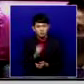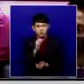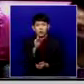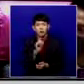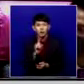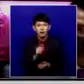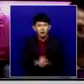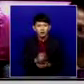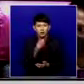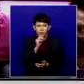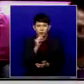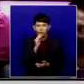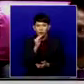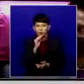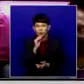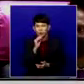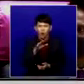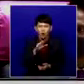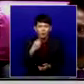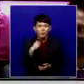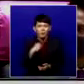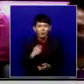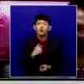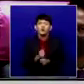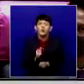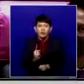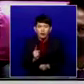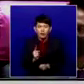มาเพราะท่านเคยพร่องบ่อยแล้วจะให้กูทำยังไ